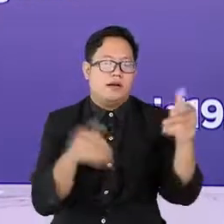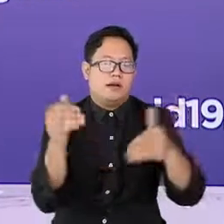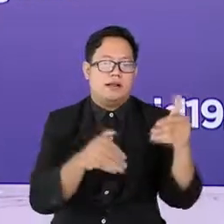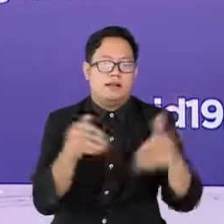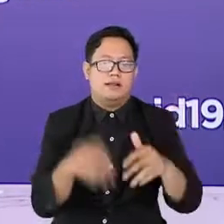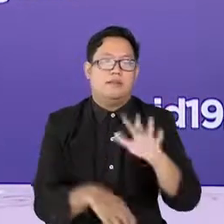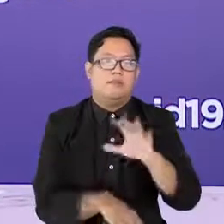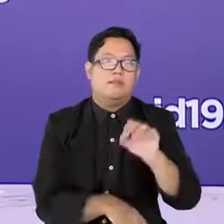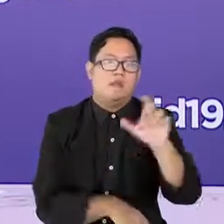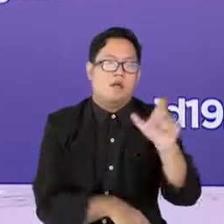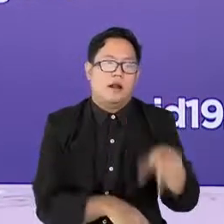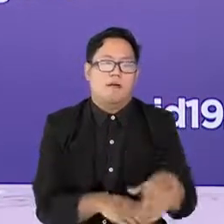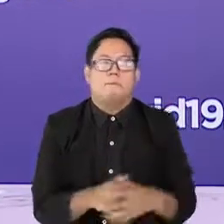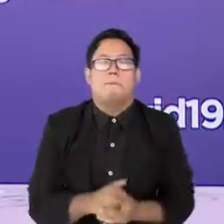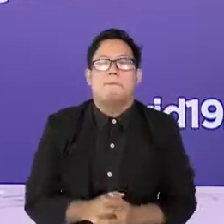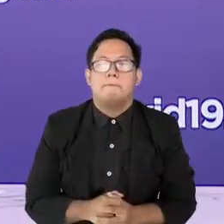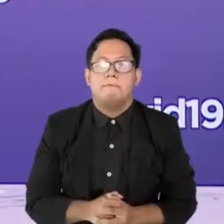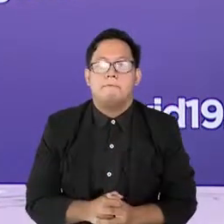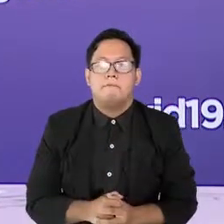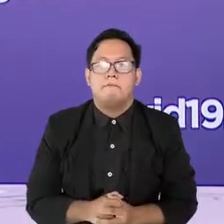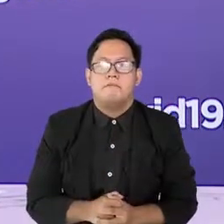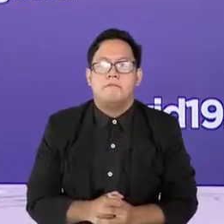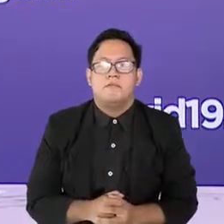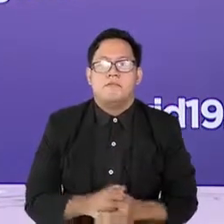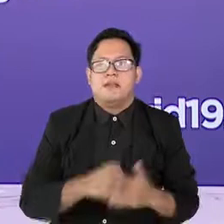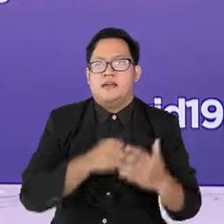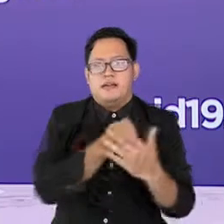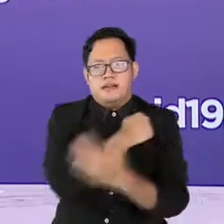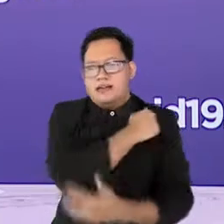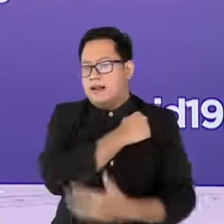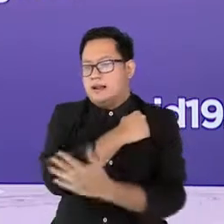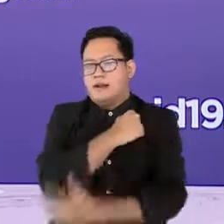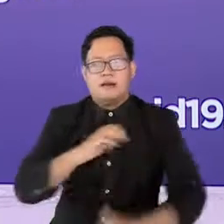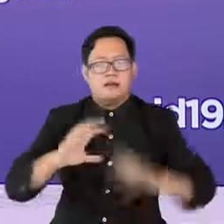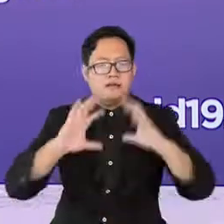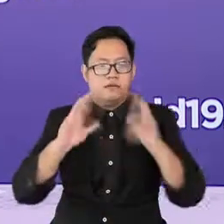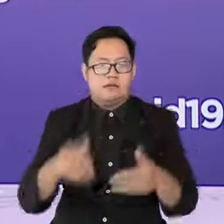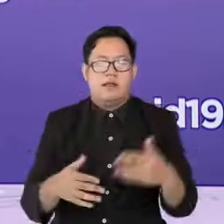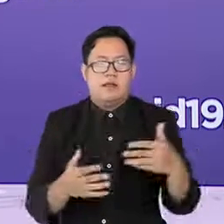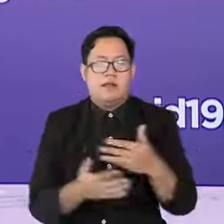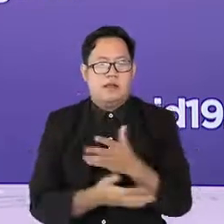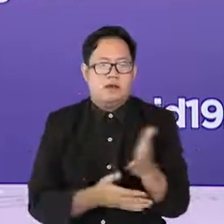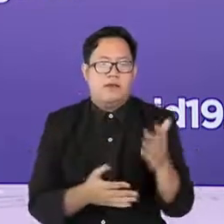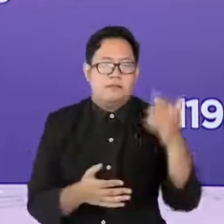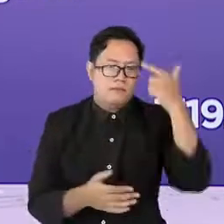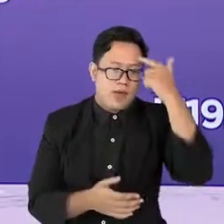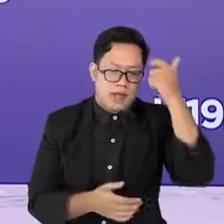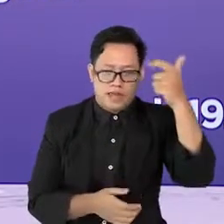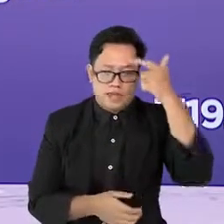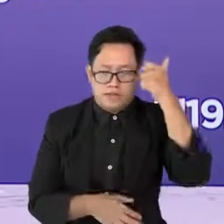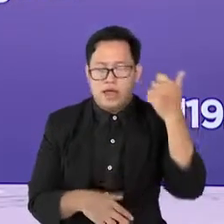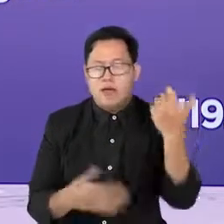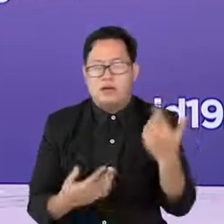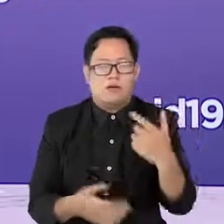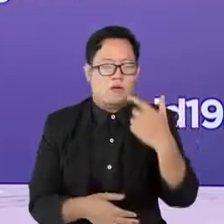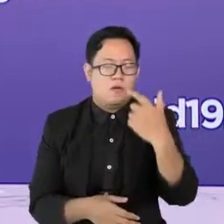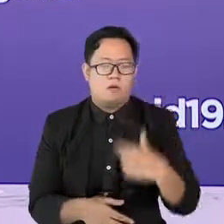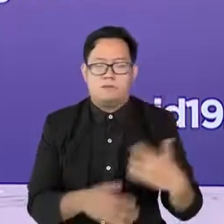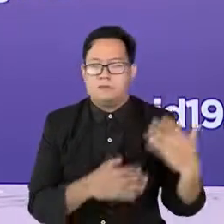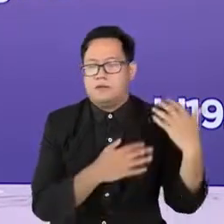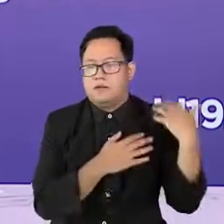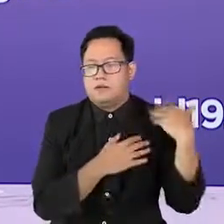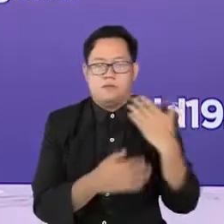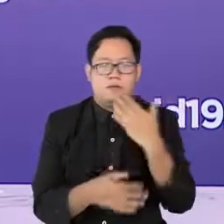berbagai negara didunia melalui otoritas berwenang maupun ahli di bidangnya sepakat